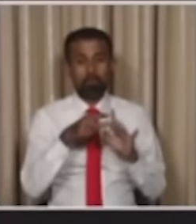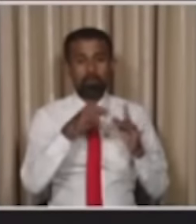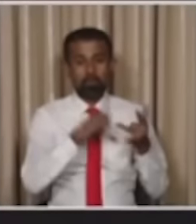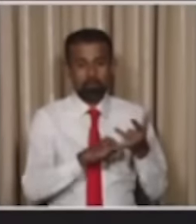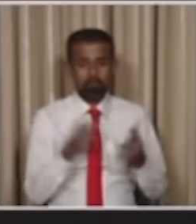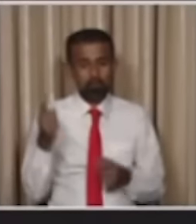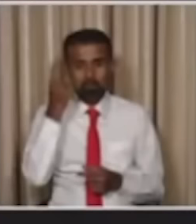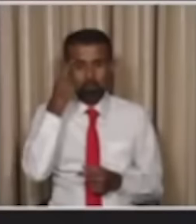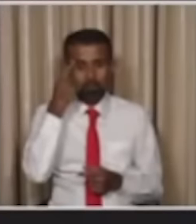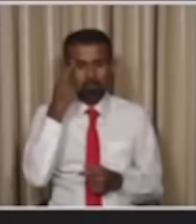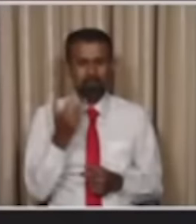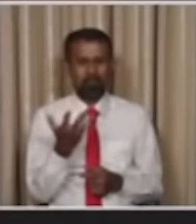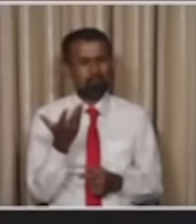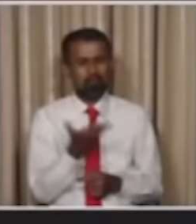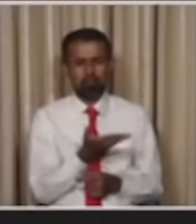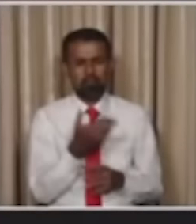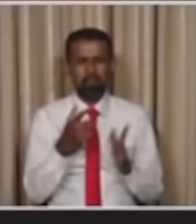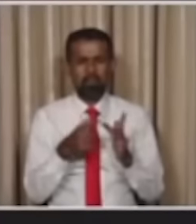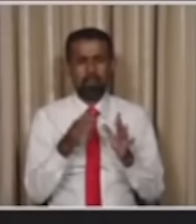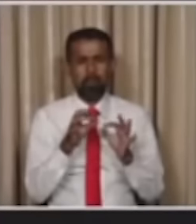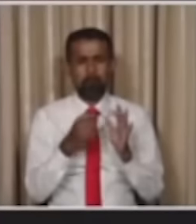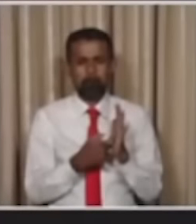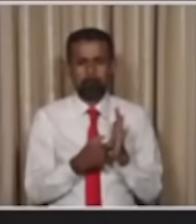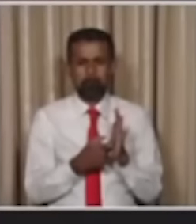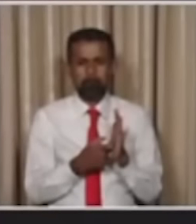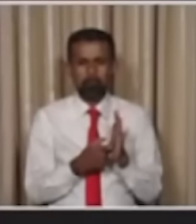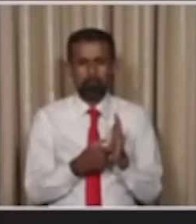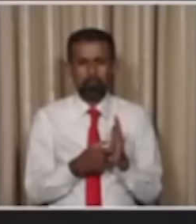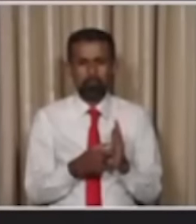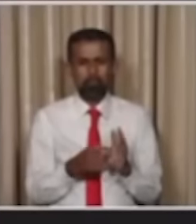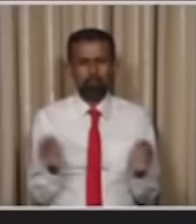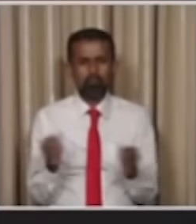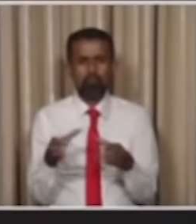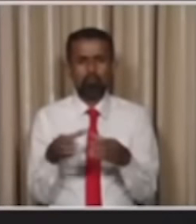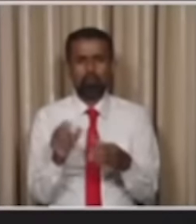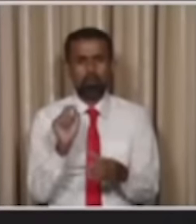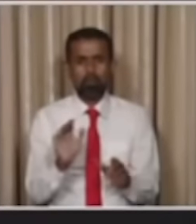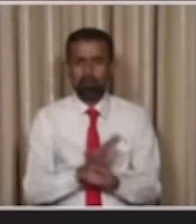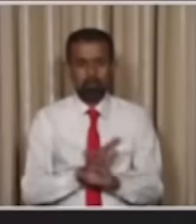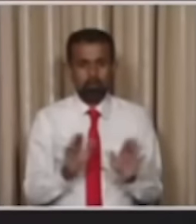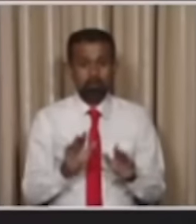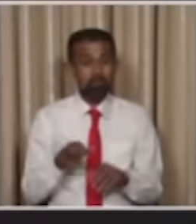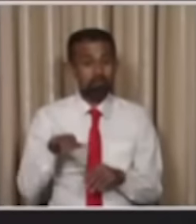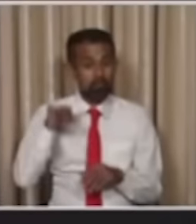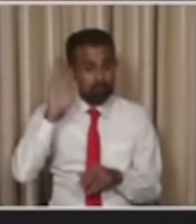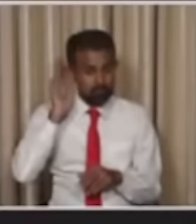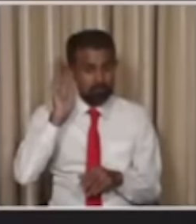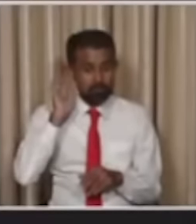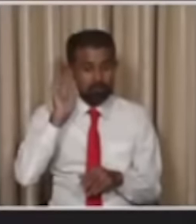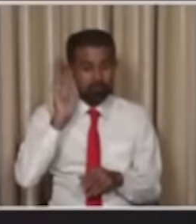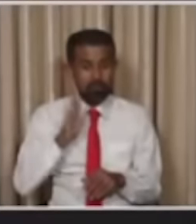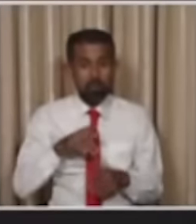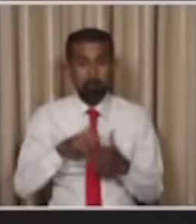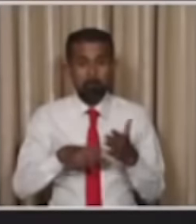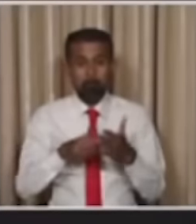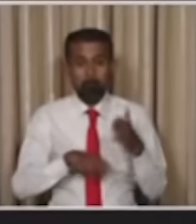එයාලා හිතනවා නෑ මේ ඉබ්‍රහීම් කියන්නේ මේ පොඩි ලයිස්සුවකට දාපු එහෙම නමක් නෙමෙයි. එදා